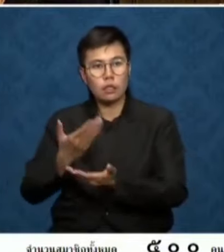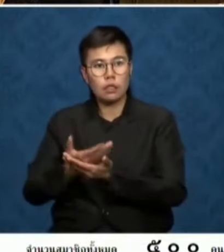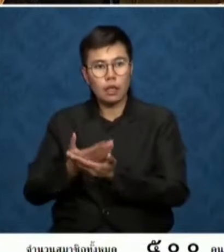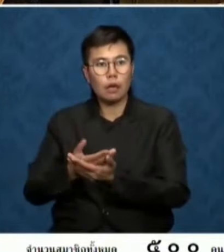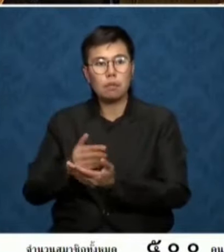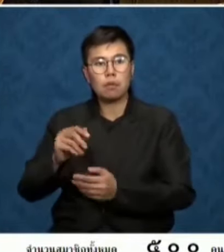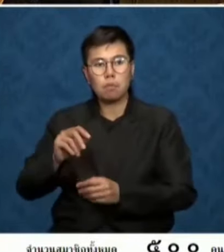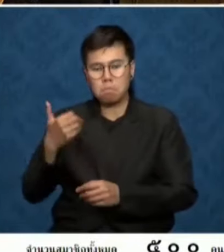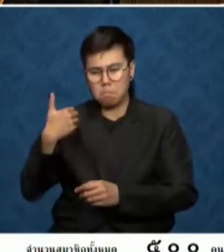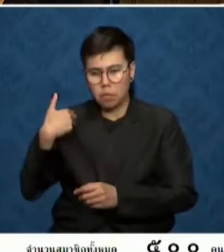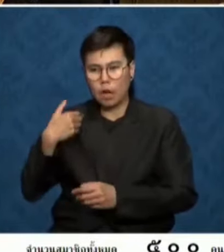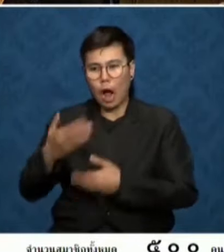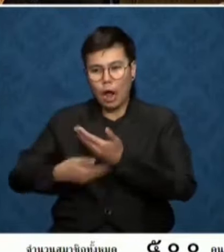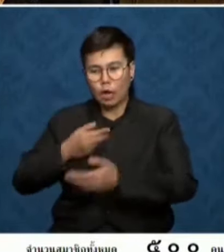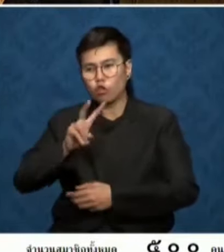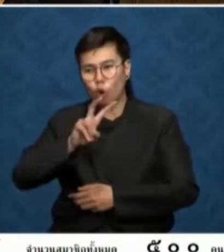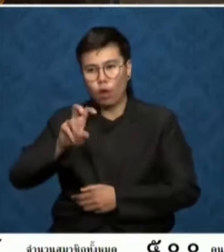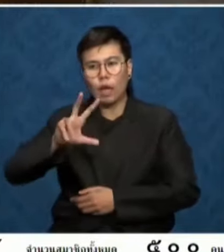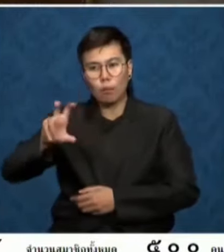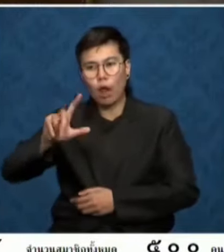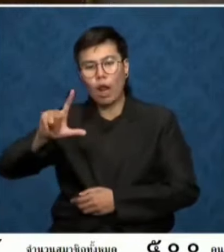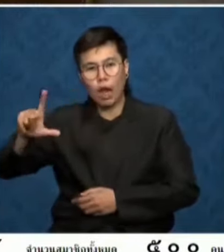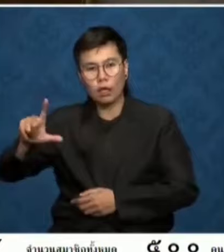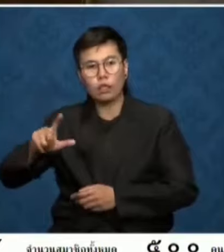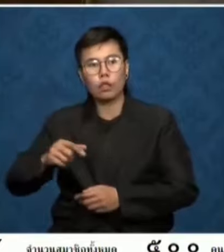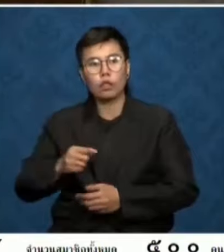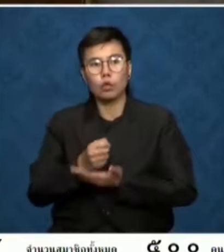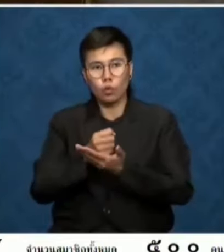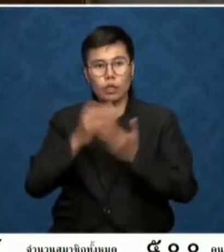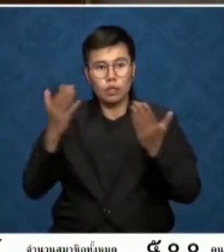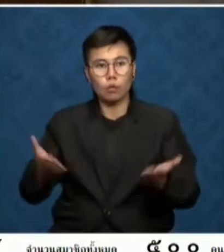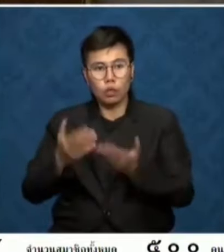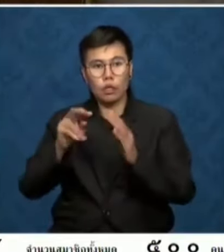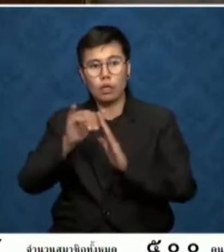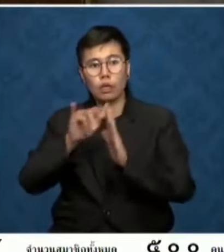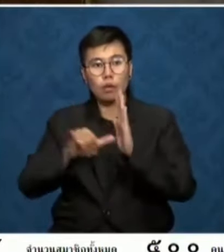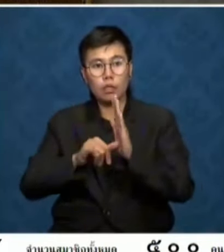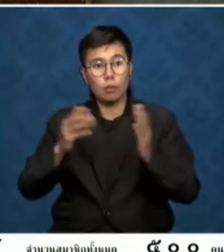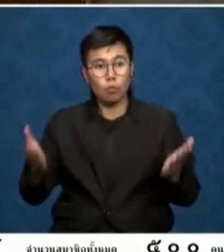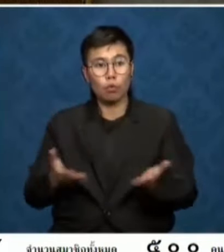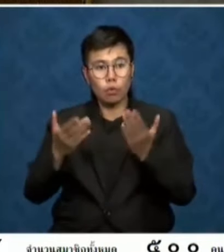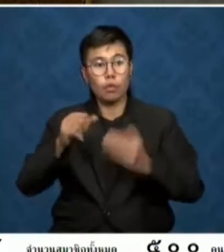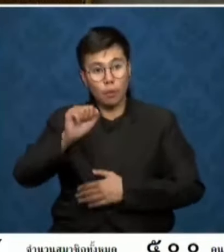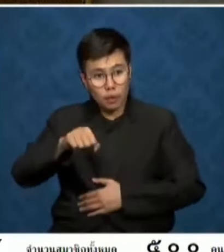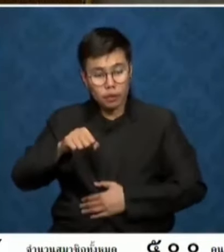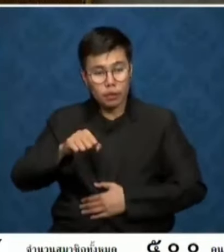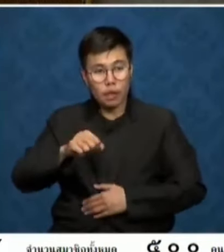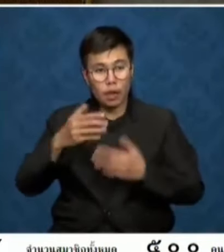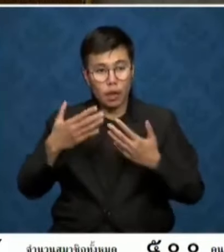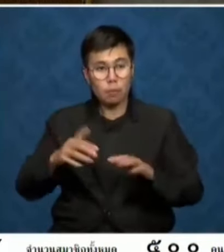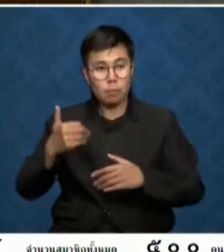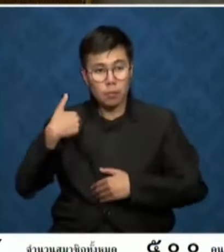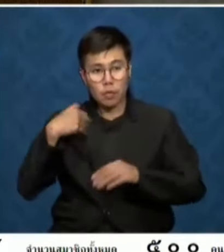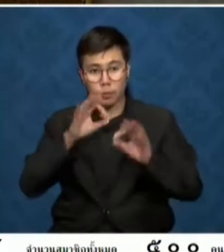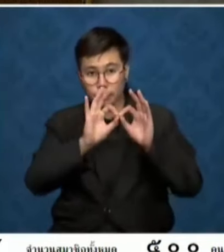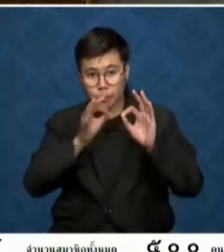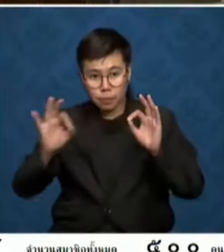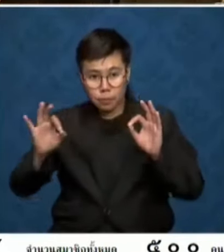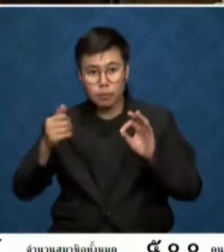องครับ ครับก็เป็นการสนับสนุนนโยบายของรัฐบาลถูกไหมครับครับแล้วยังมีเนื้อหาอภิปรายต่อไหม